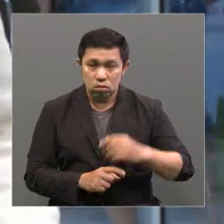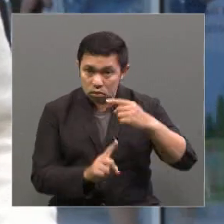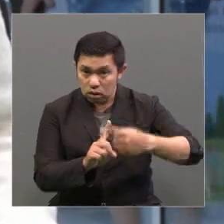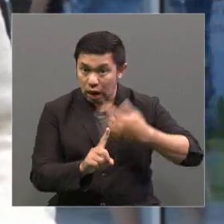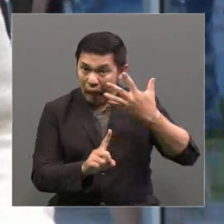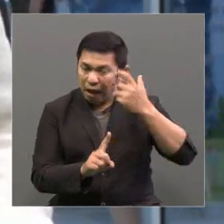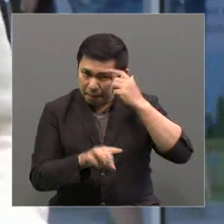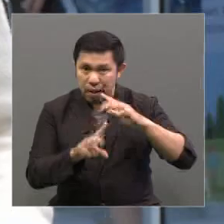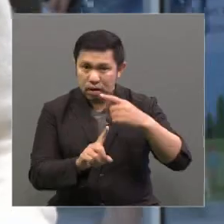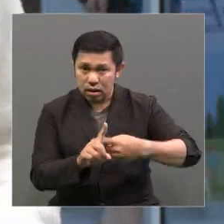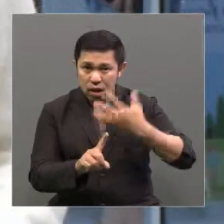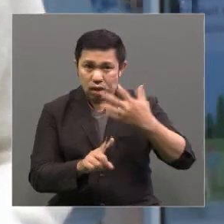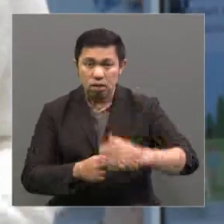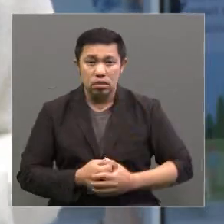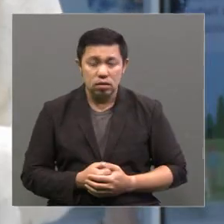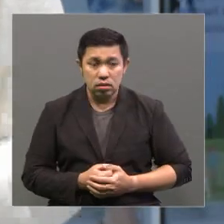หมด